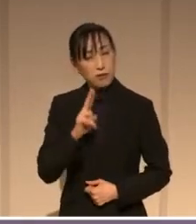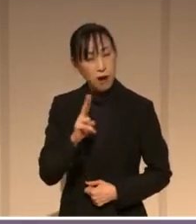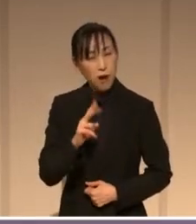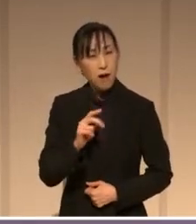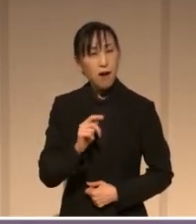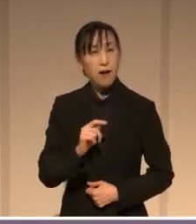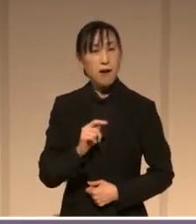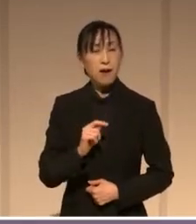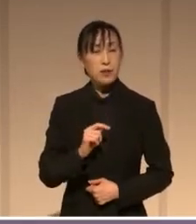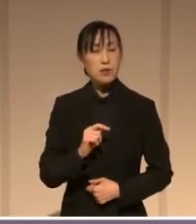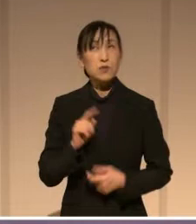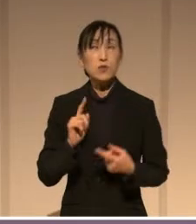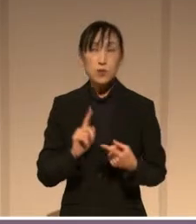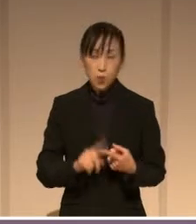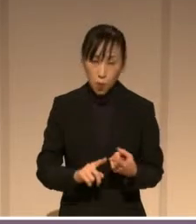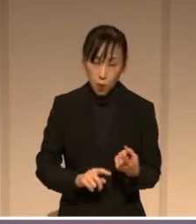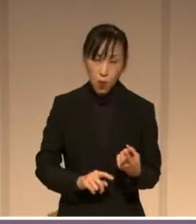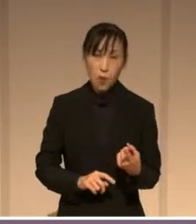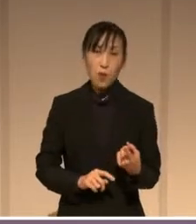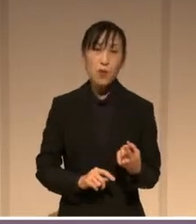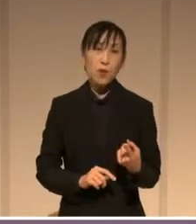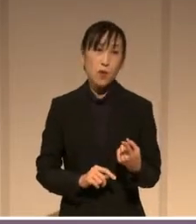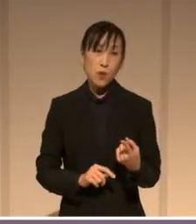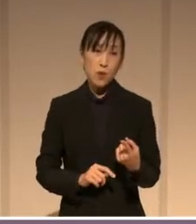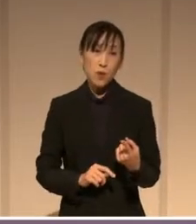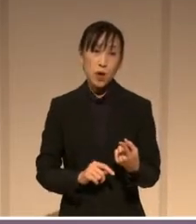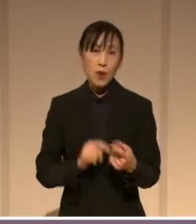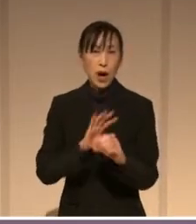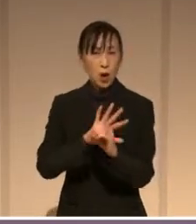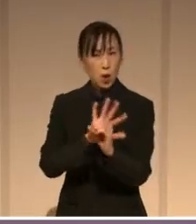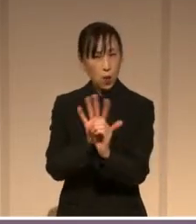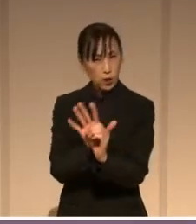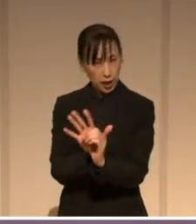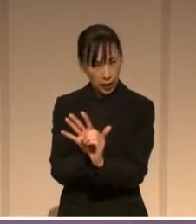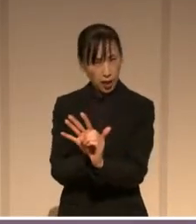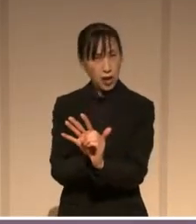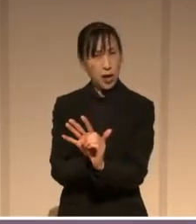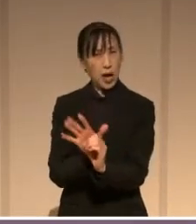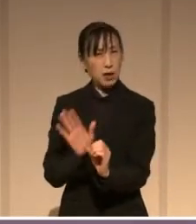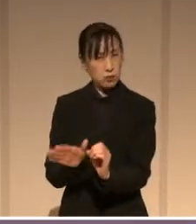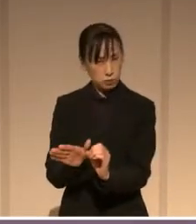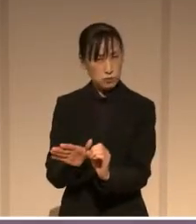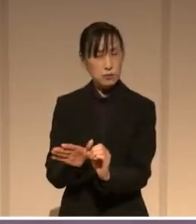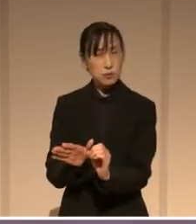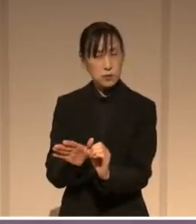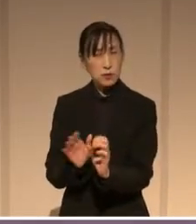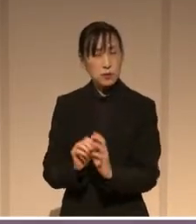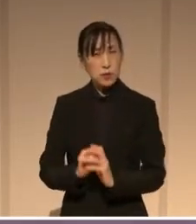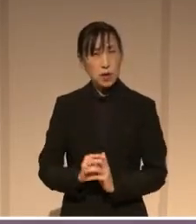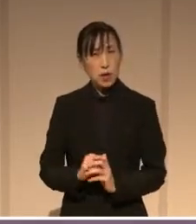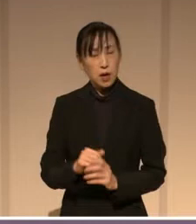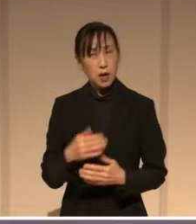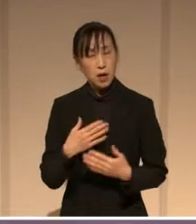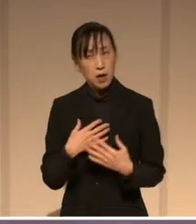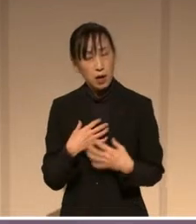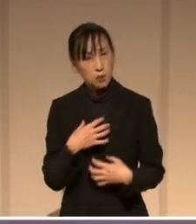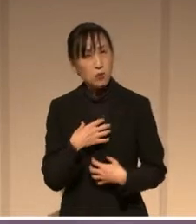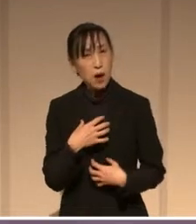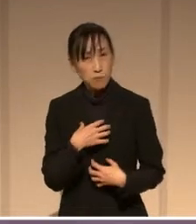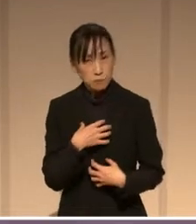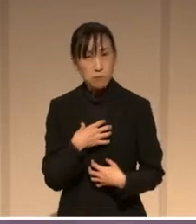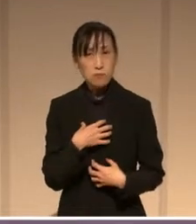いうのとあとはまぁころなとかの影響をだったりして不安本当に